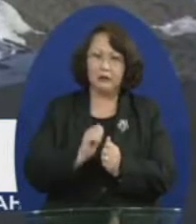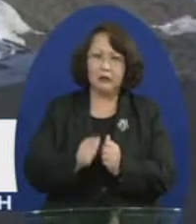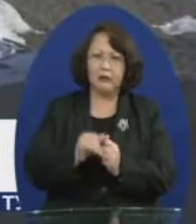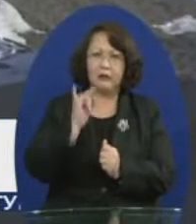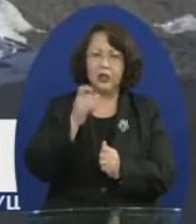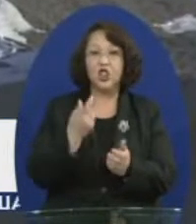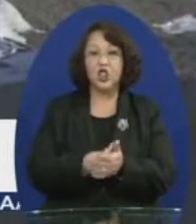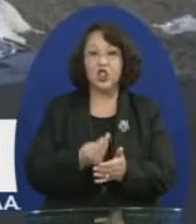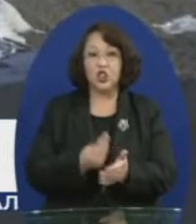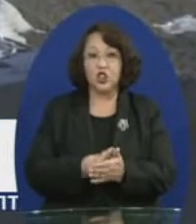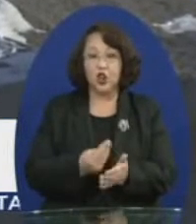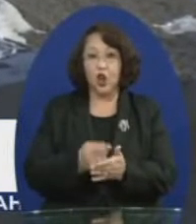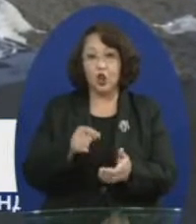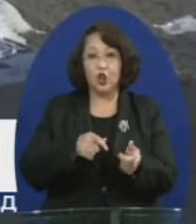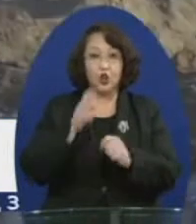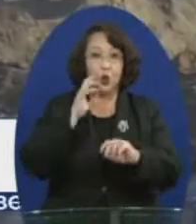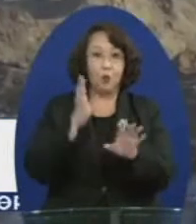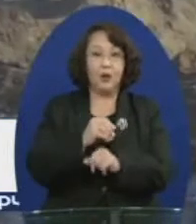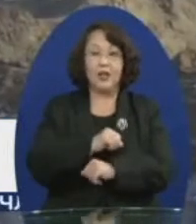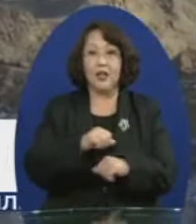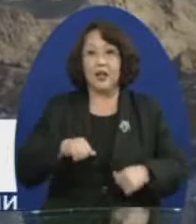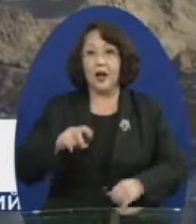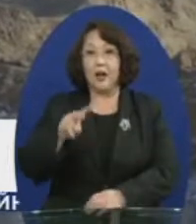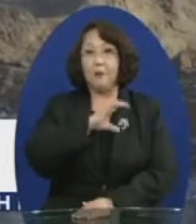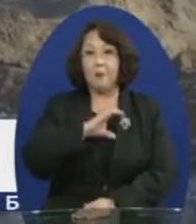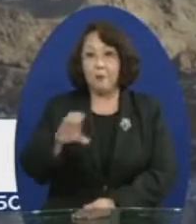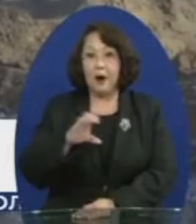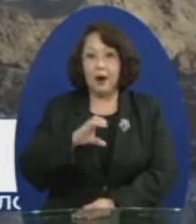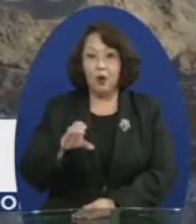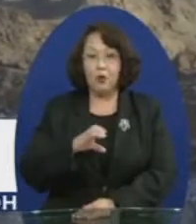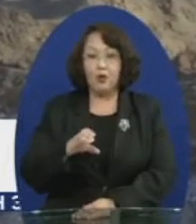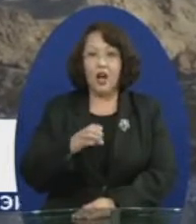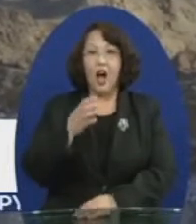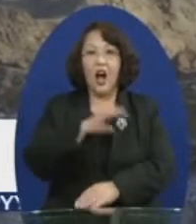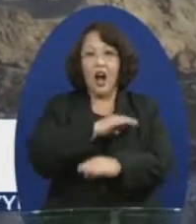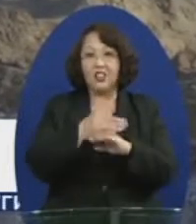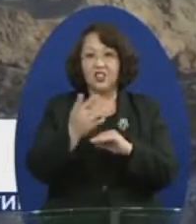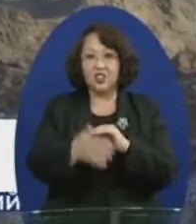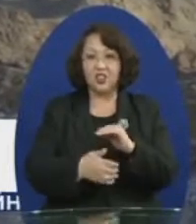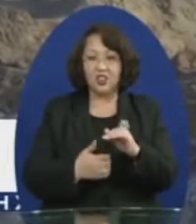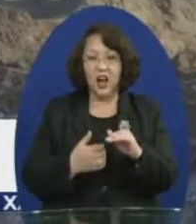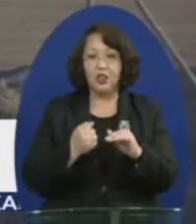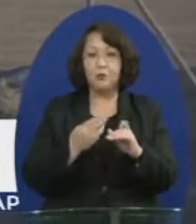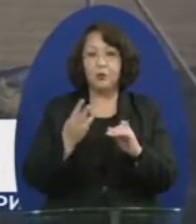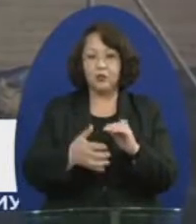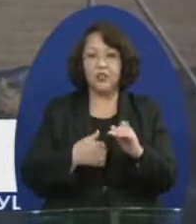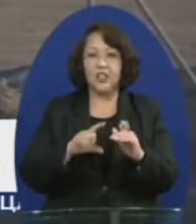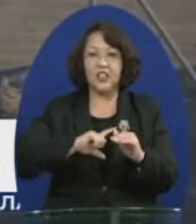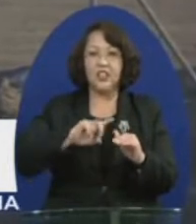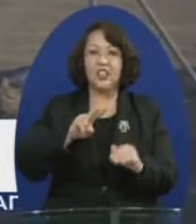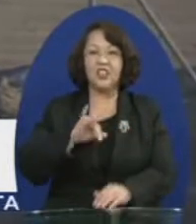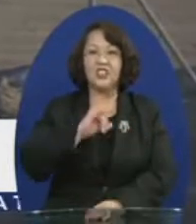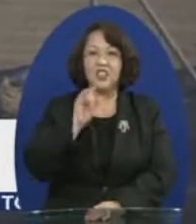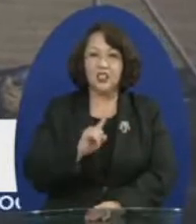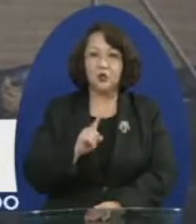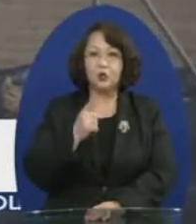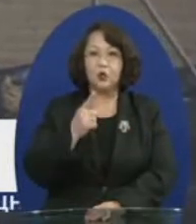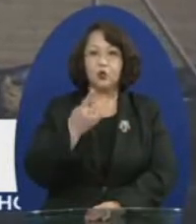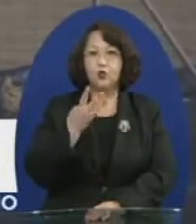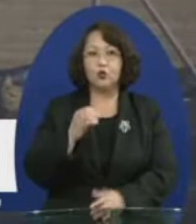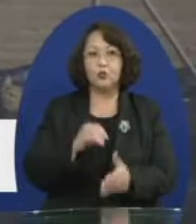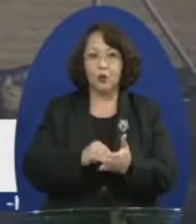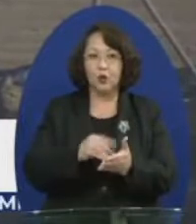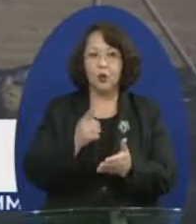гаргадаг гэжээ. За жишээлбэл одоогийн зохицуулалтаар эргэн аж ахуй нэгжүүд түгээмэл тархацтай ашигт малтмал олборлох лицензийг 140 мянган